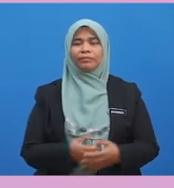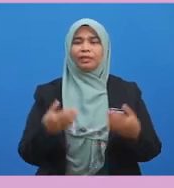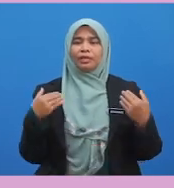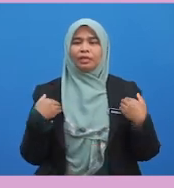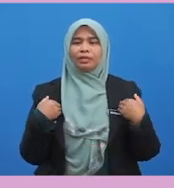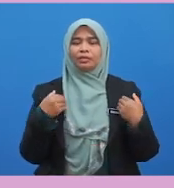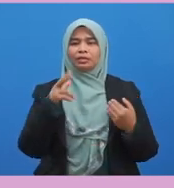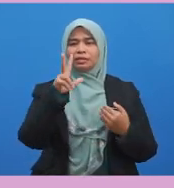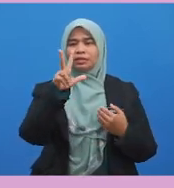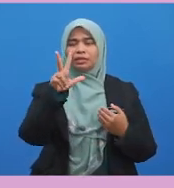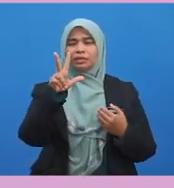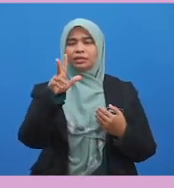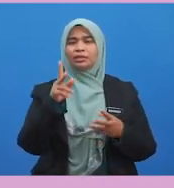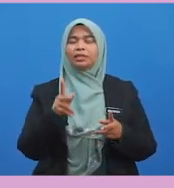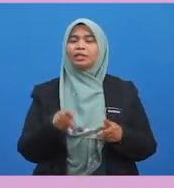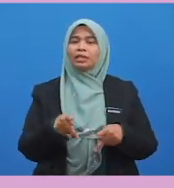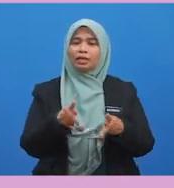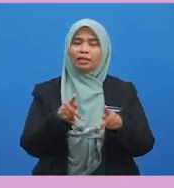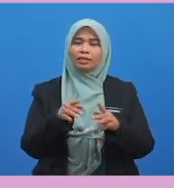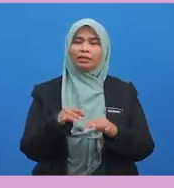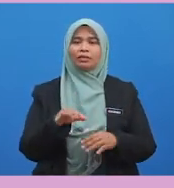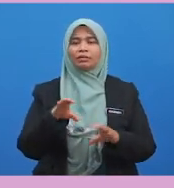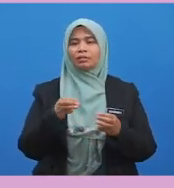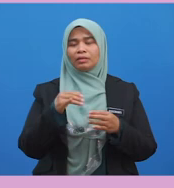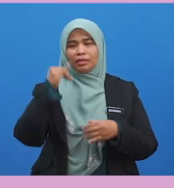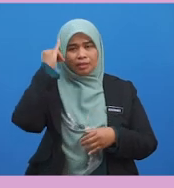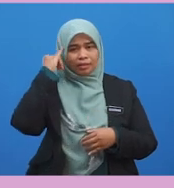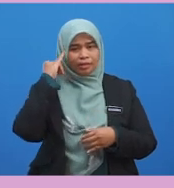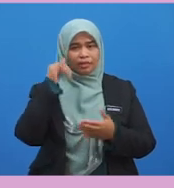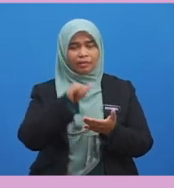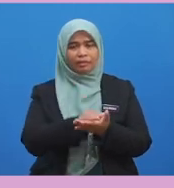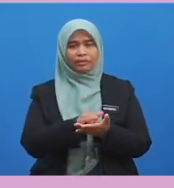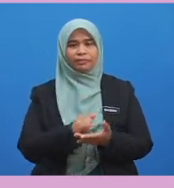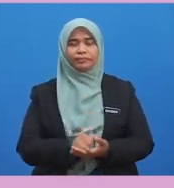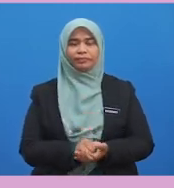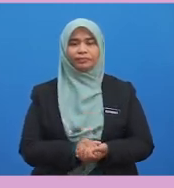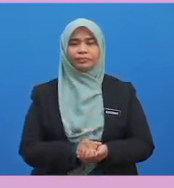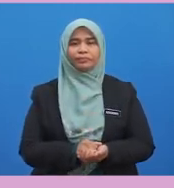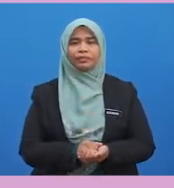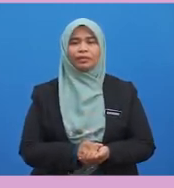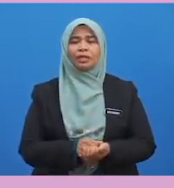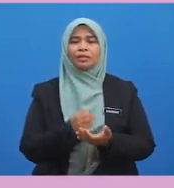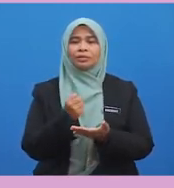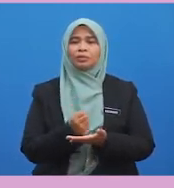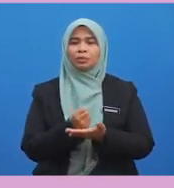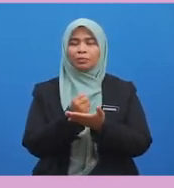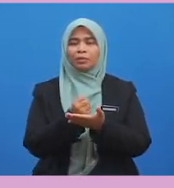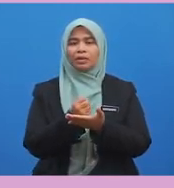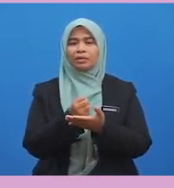Terdapat tiga kaedah penjanaan idea, iaitu pertama, sumbang